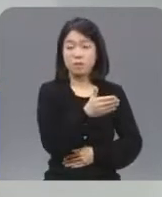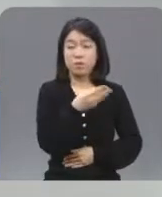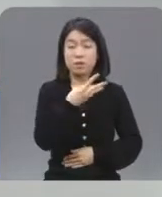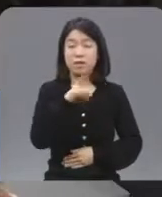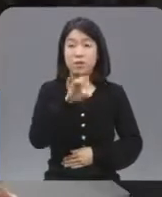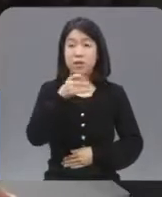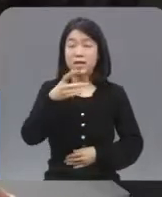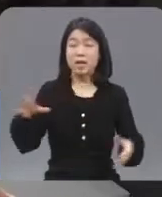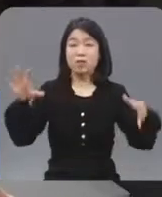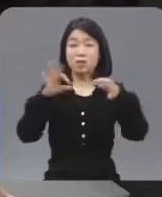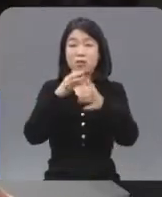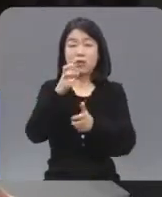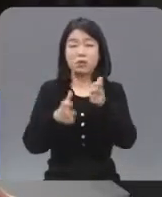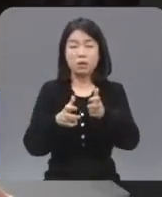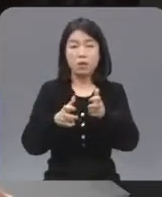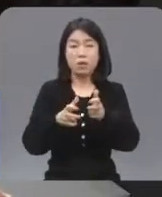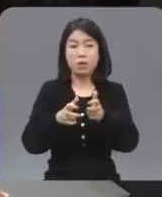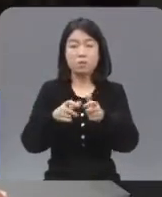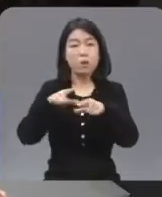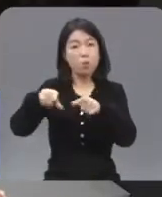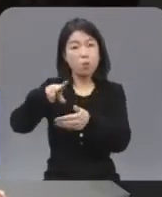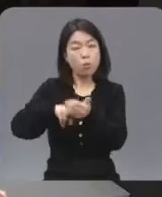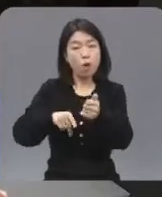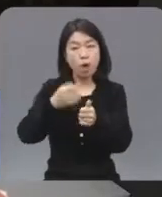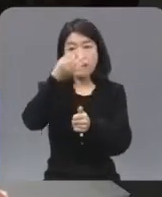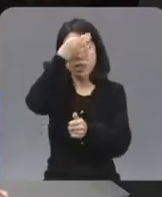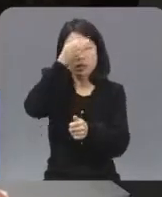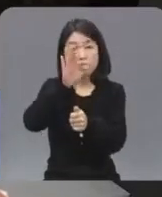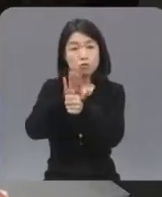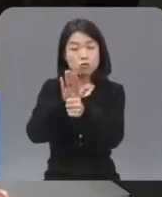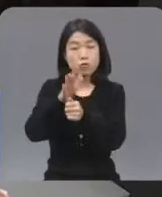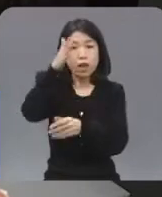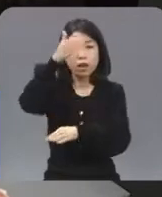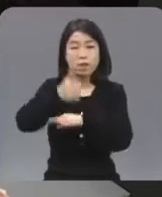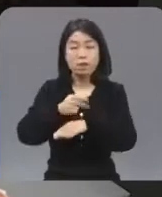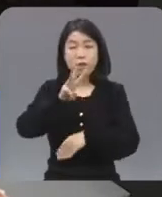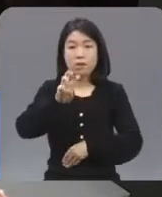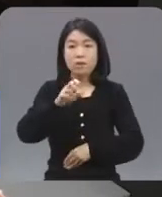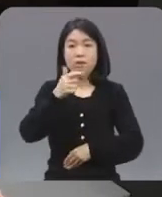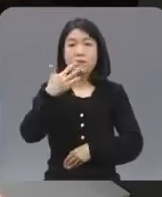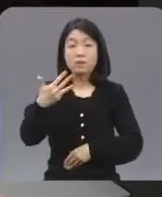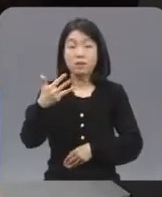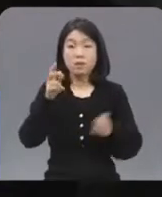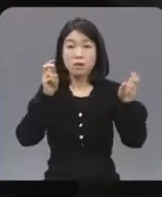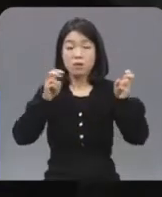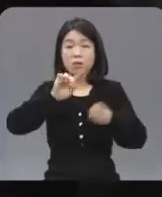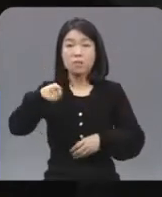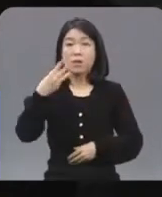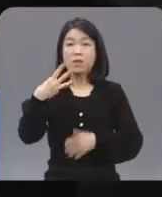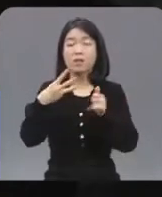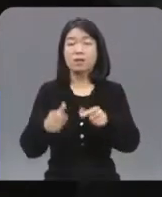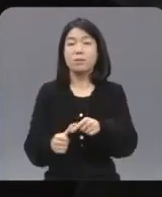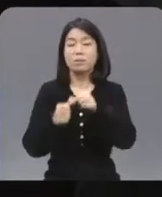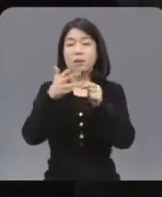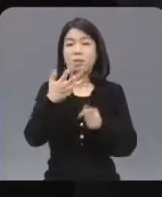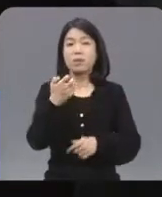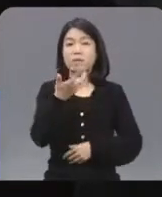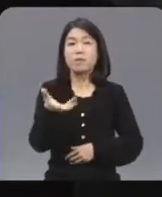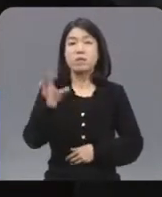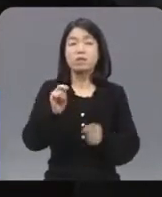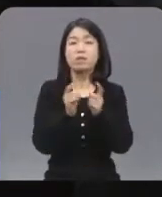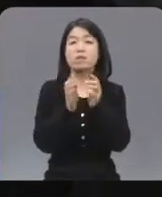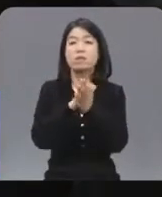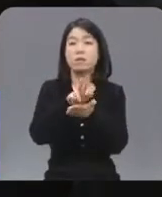라이다 융합산업의 상용화 기술 개발을 지원한 결과 38개 업체가 103명을 채용하고 87억 원의